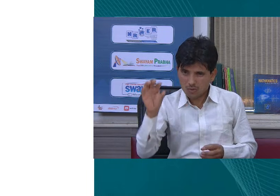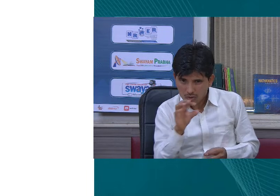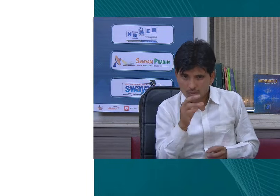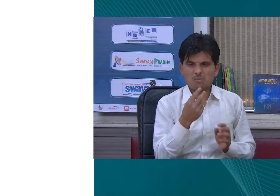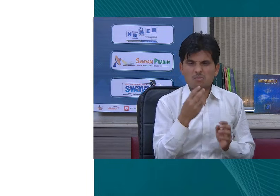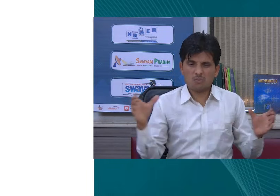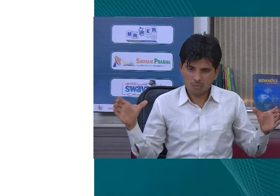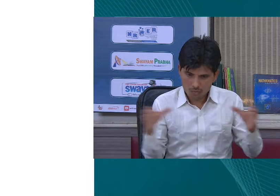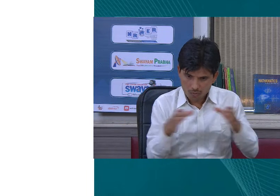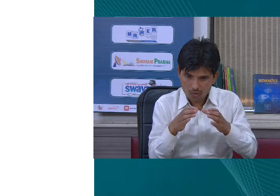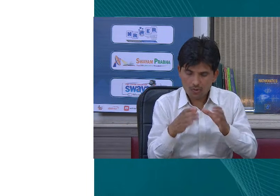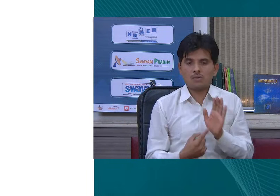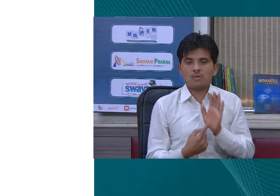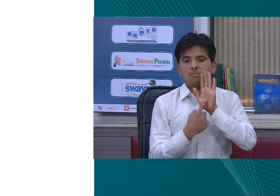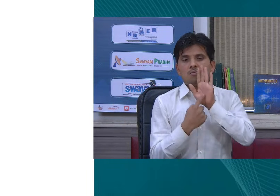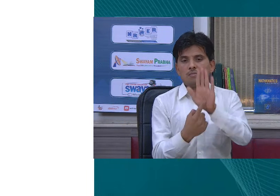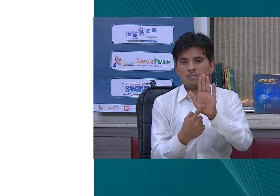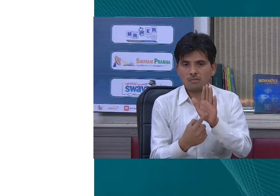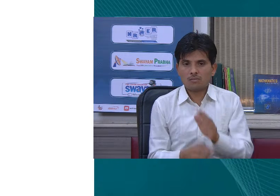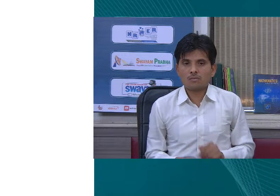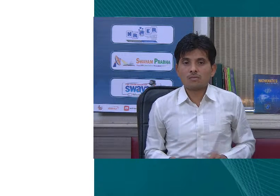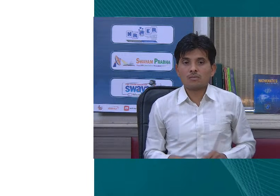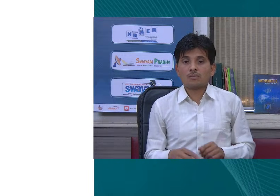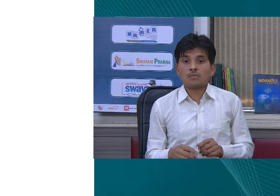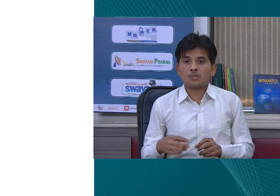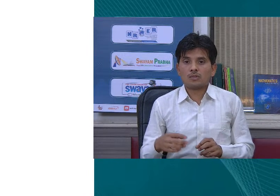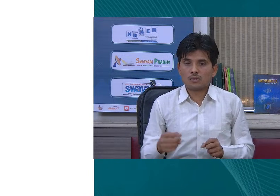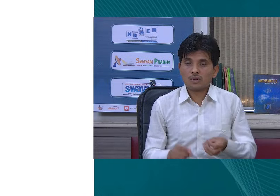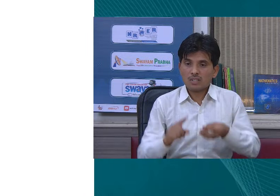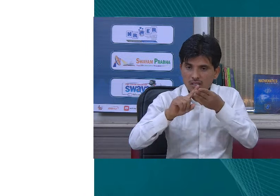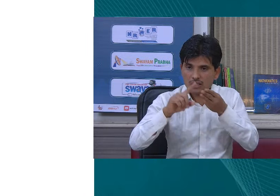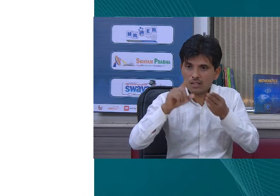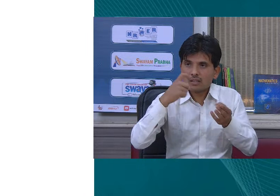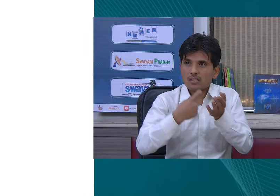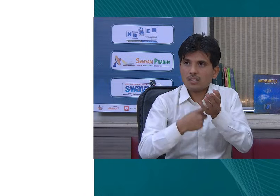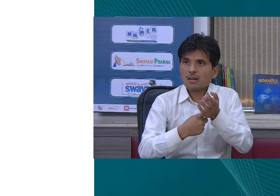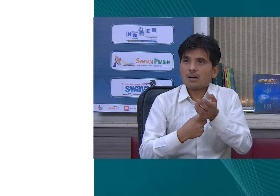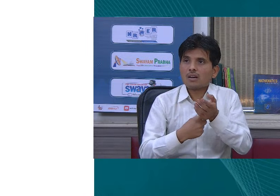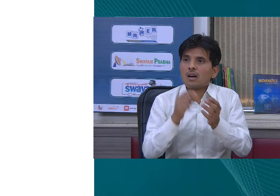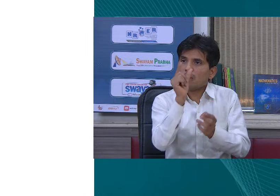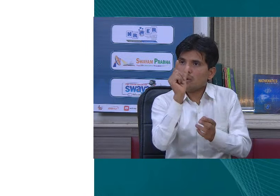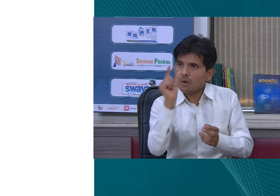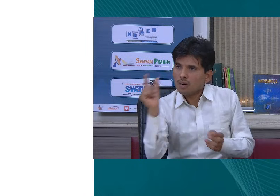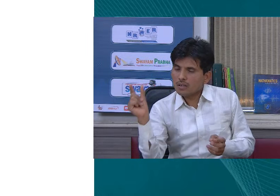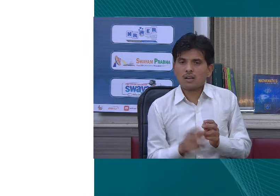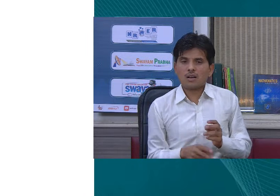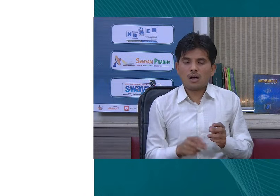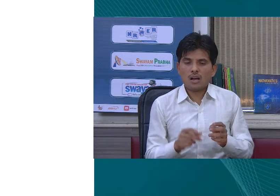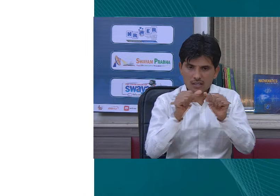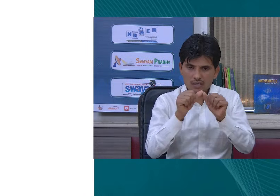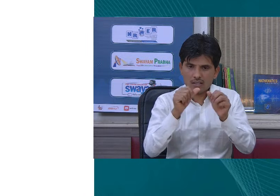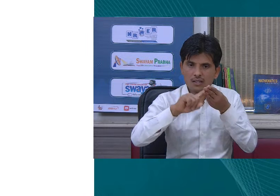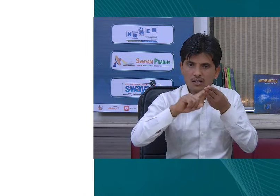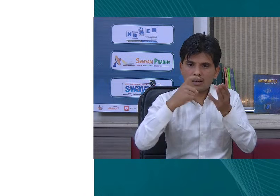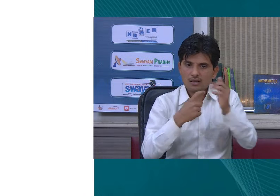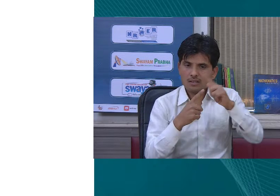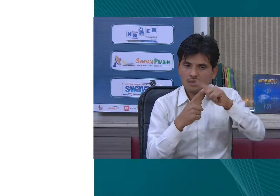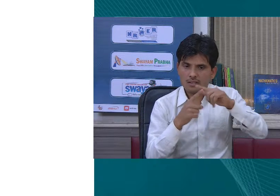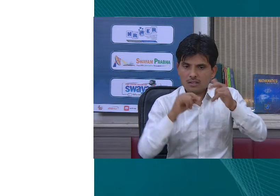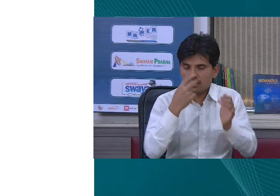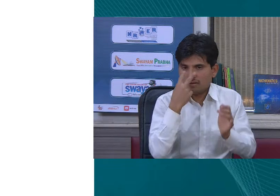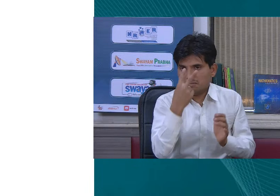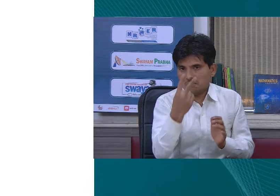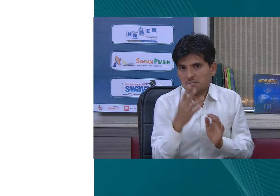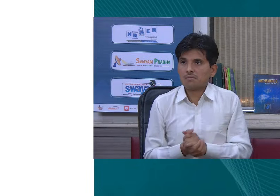सारे मेटेरॉइड्स ड्यू टू द ग्रेविटेशनल फोर्स टुवर्ड्स द अर्थ दे गेट अट्रैक्टेड. सो